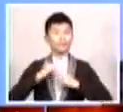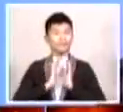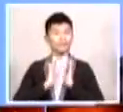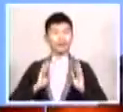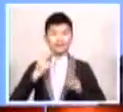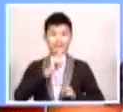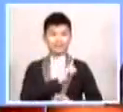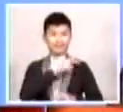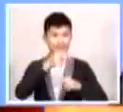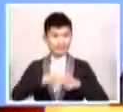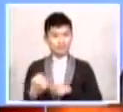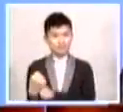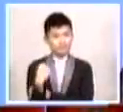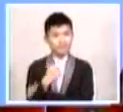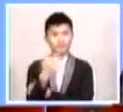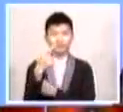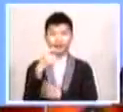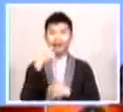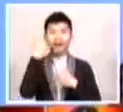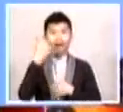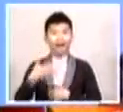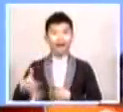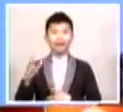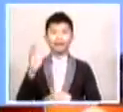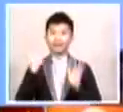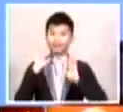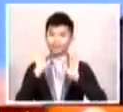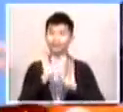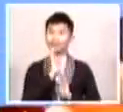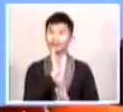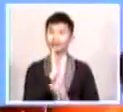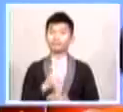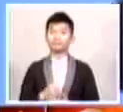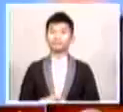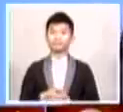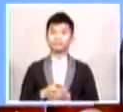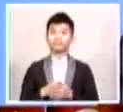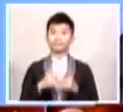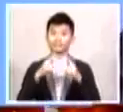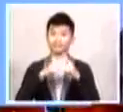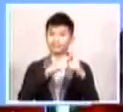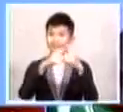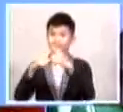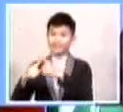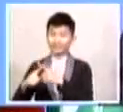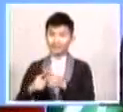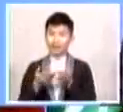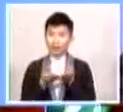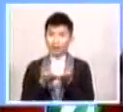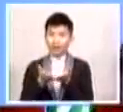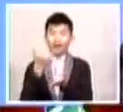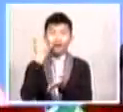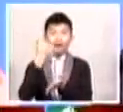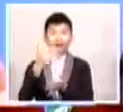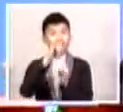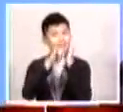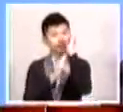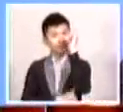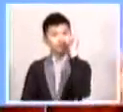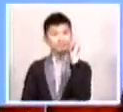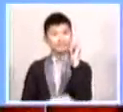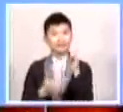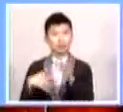信、最怕拼的海洋子民。人类的航海史一向都是